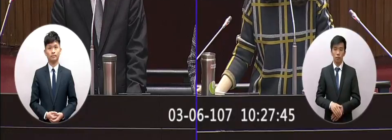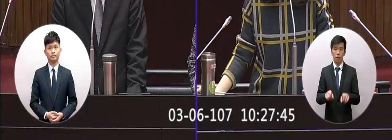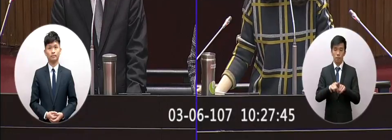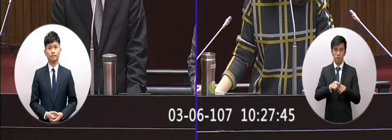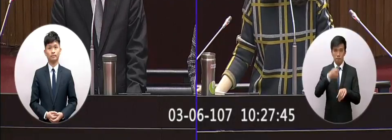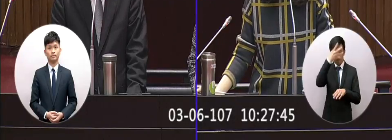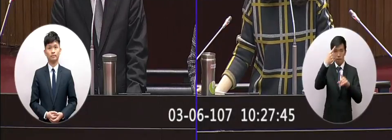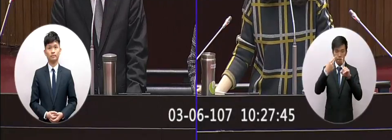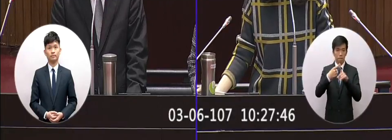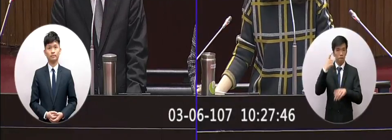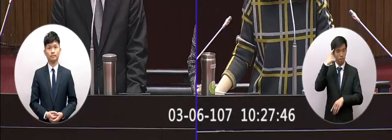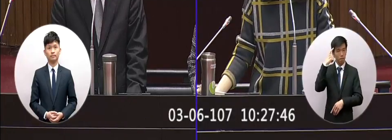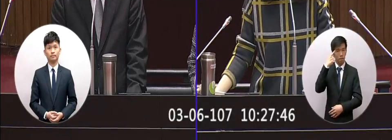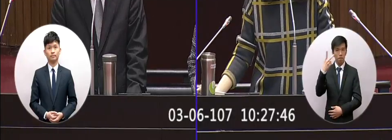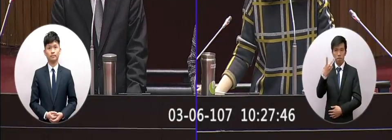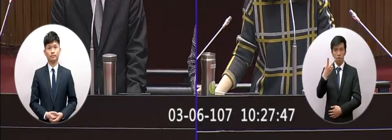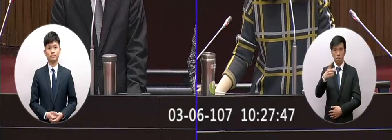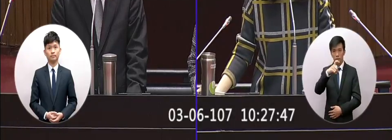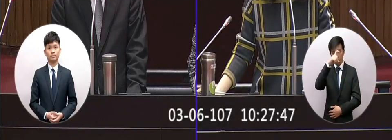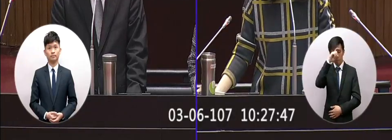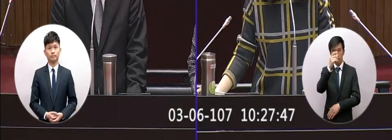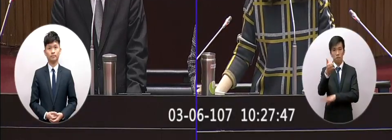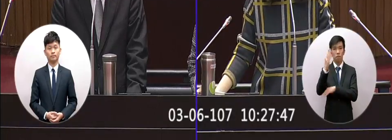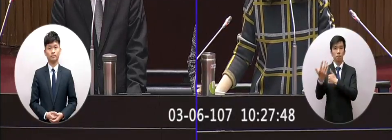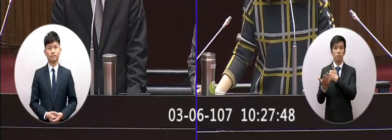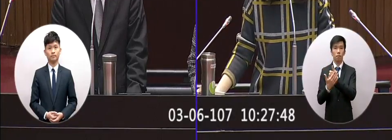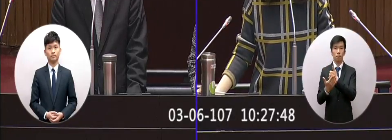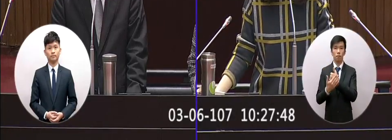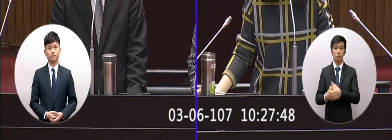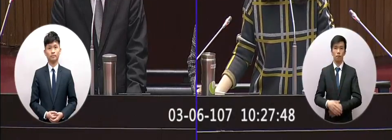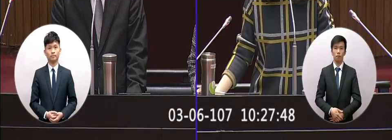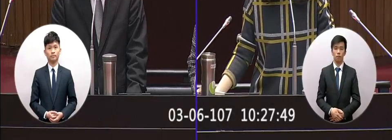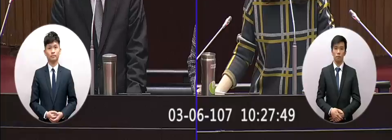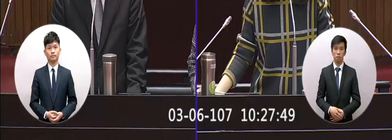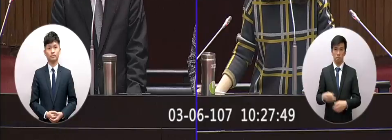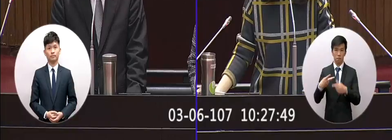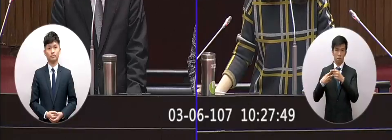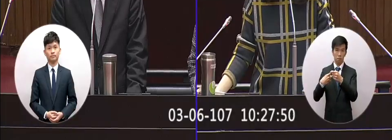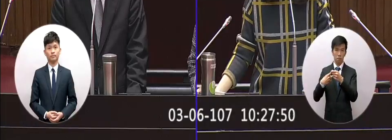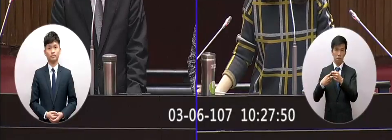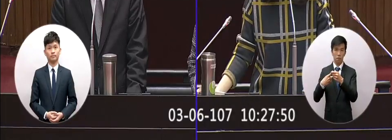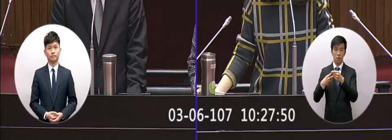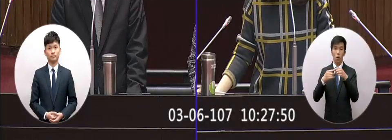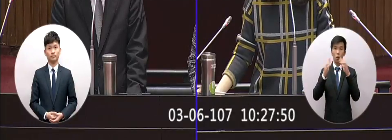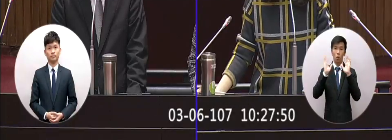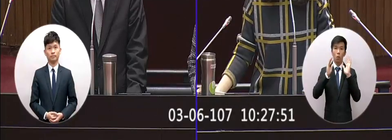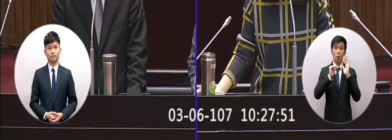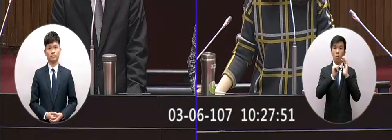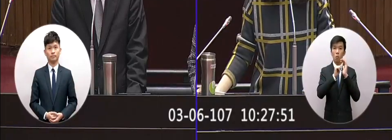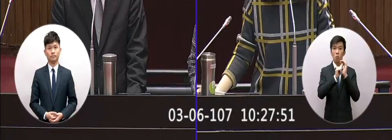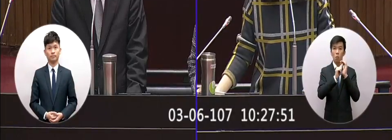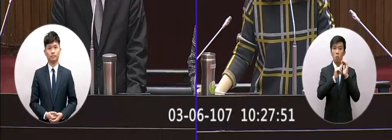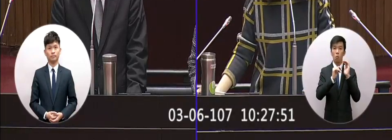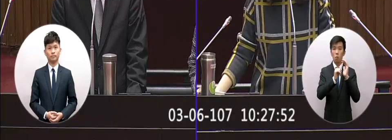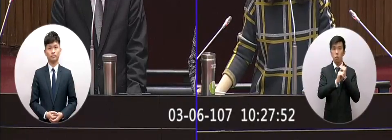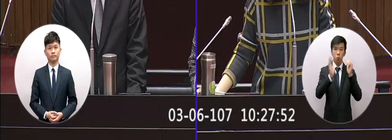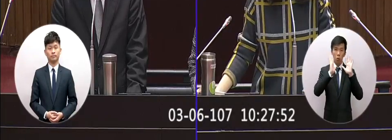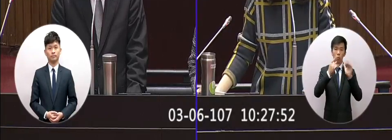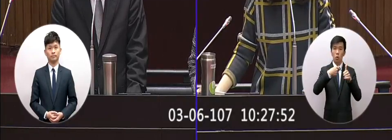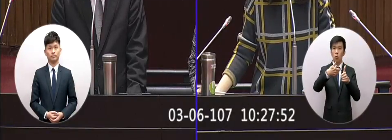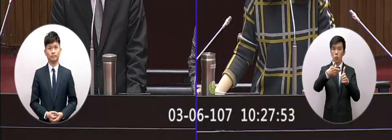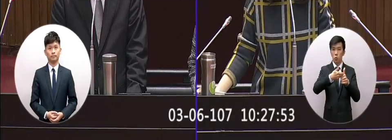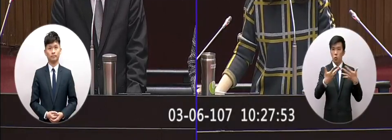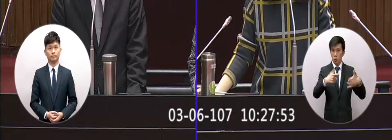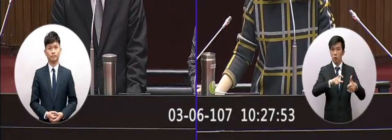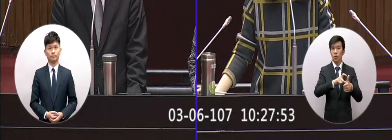两个方向是很需要政府的一个协助的，包含了就是小孩子的这个教育问题，怎么样